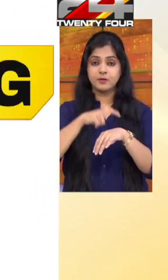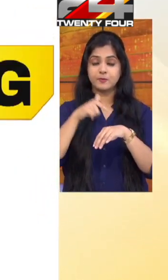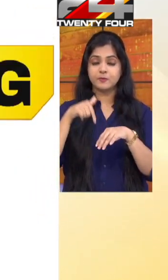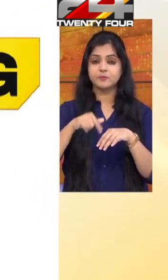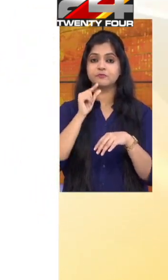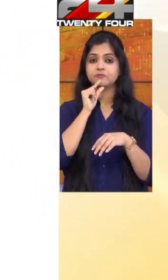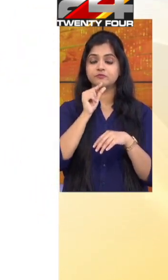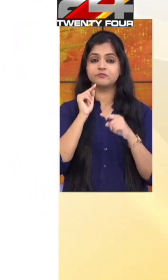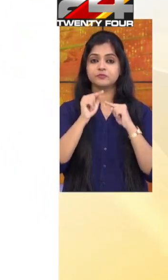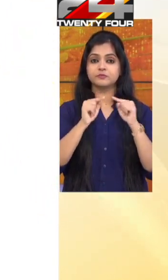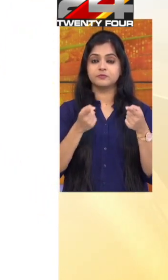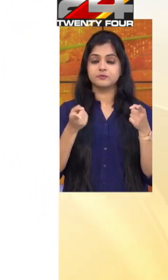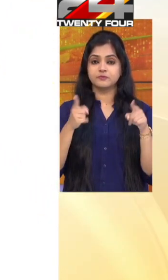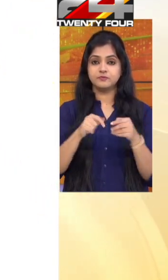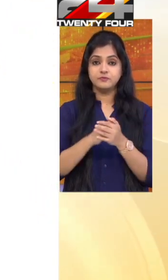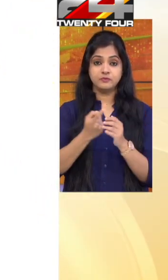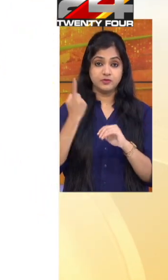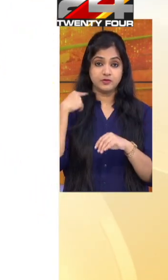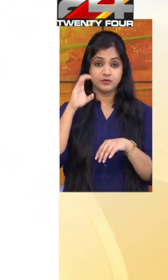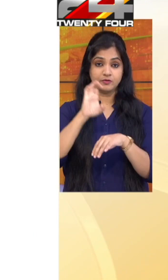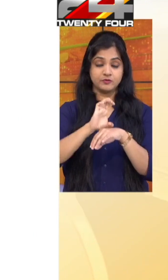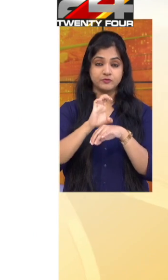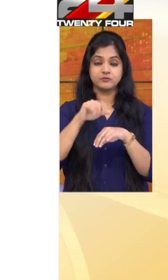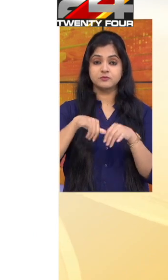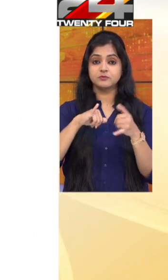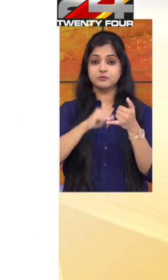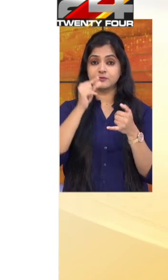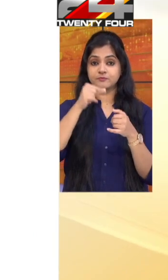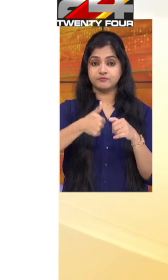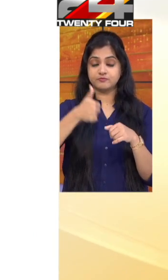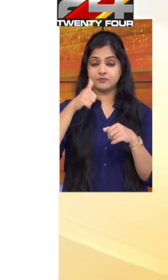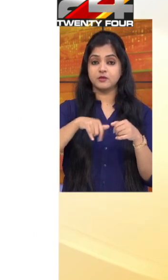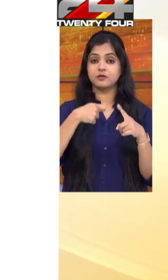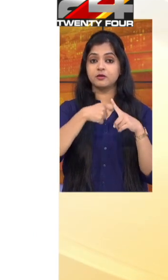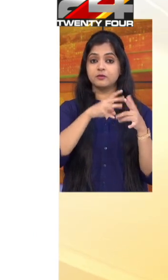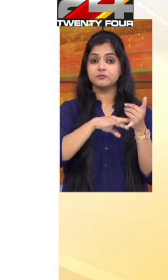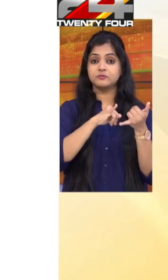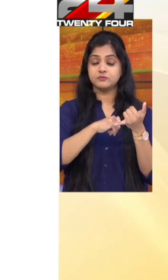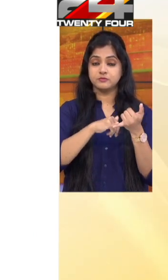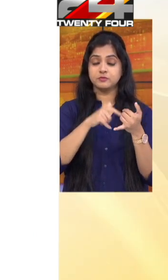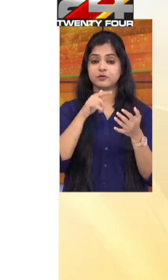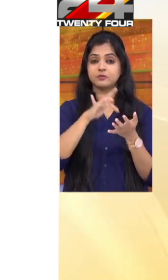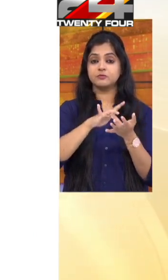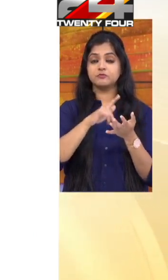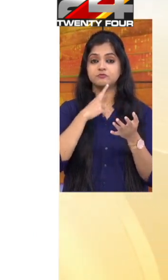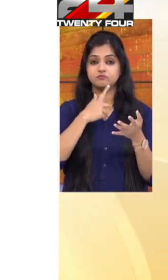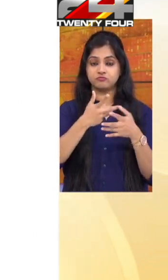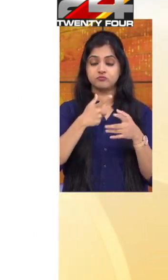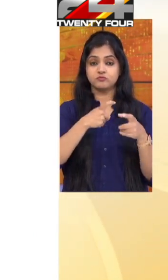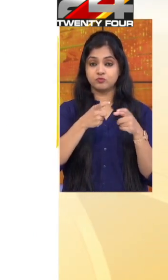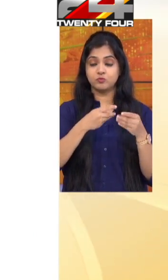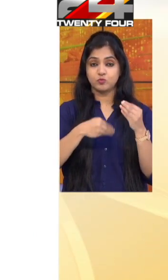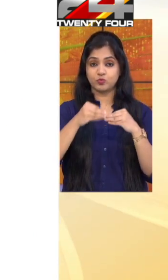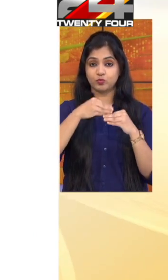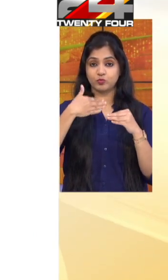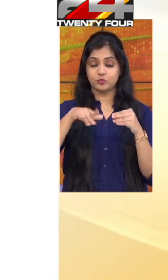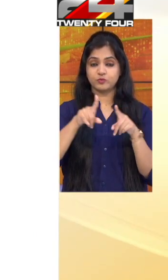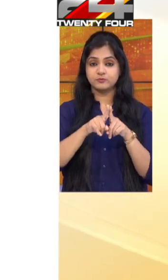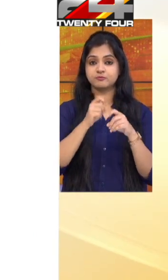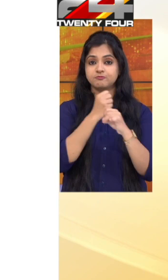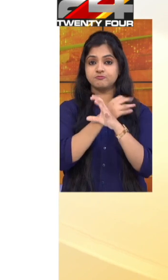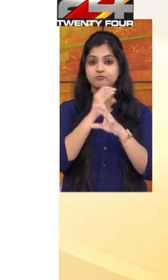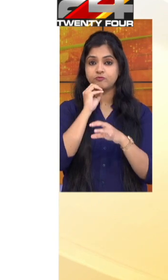ഉന്നയിച്ചത്. എന്തായാലും ഇന്നലെ വൈകിട്ടാണ് സാദിഖ് അലി തങ്ങൾ കെ എം ഷാജിയോട് വിശദീകരണം ചോദിക്കുമെന്ന് മാധ്യമങ്ങളോട് അറിയിച്ചത്. ഇതിന് പിന്നാലെ